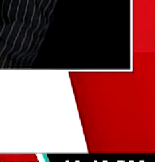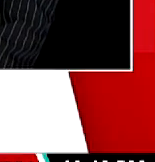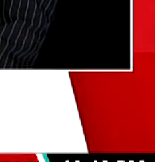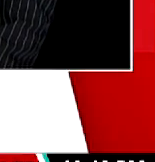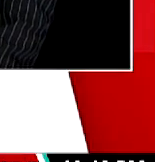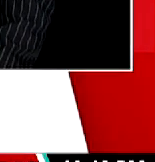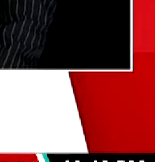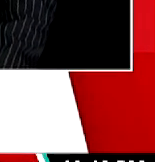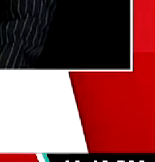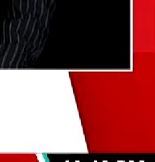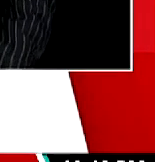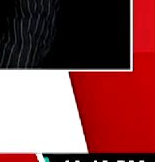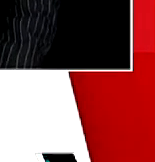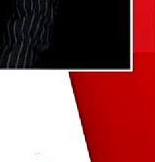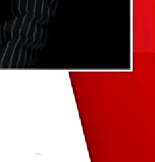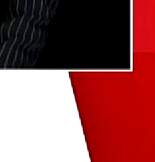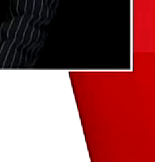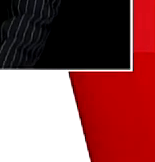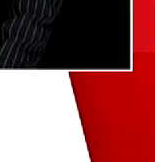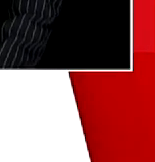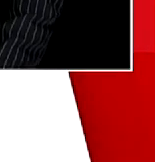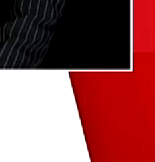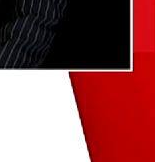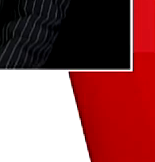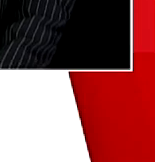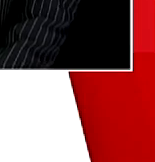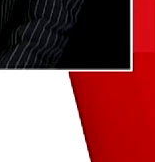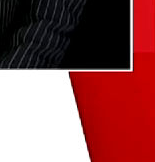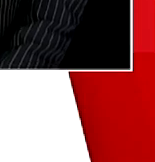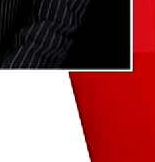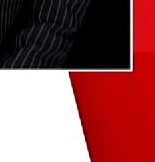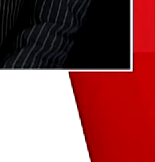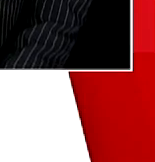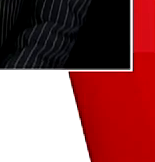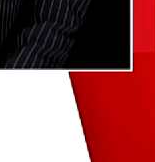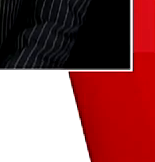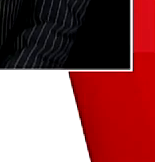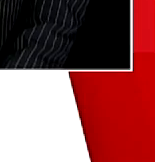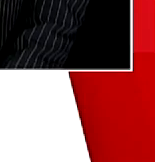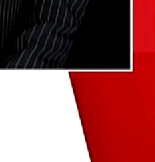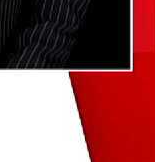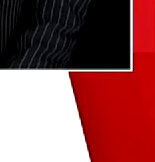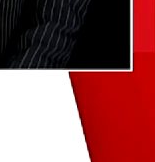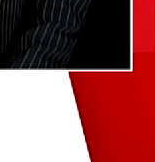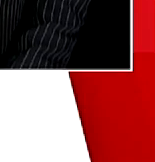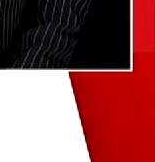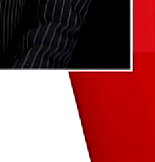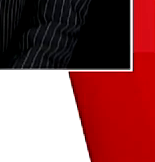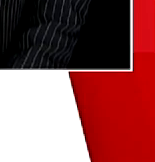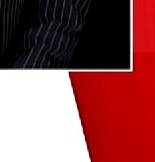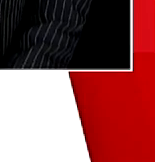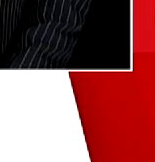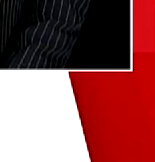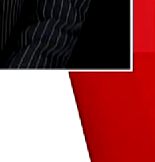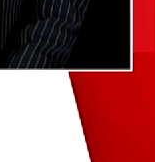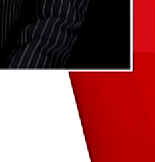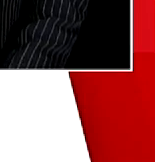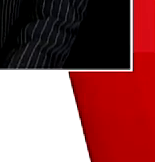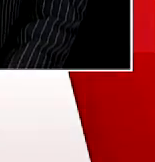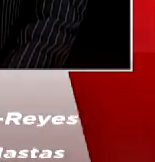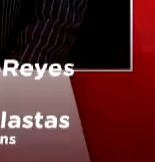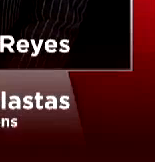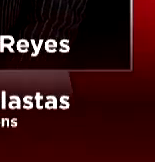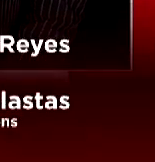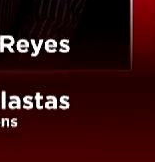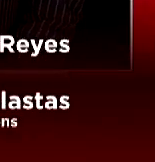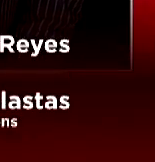Yan po mga balitang dapat ninyong malaman. Sumasalamin sa katotohanan sa ating bayan. Sa ngala po ni Atom Araulio. Ako po si Emil